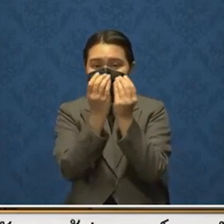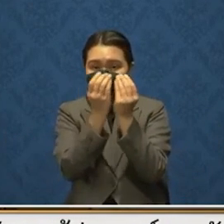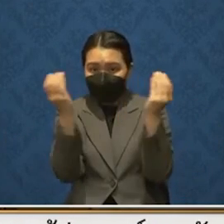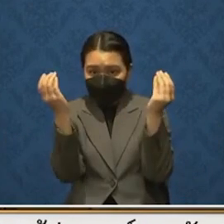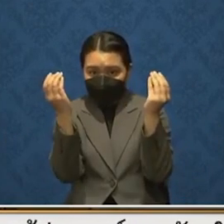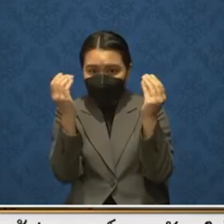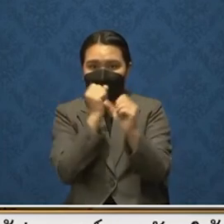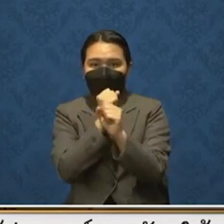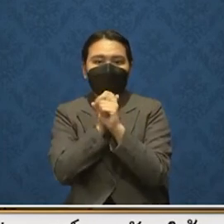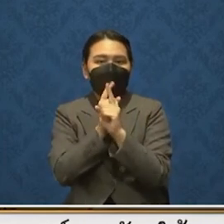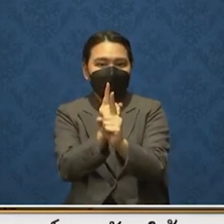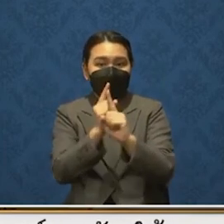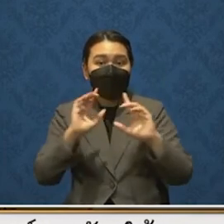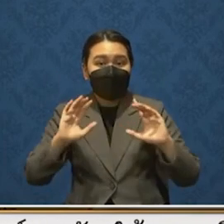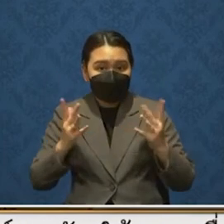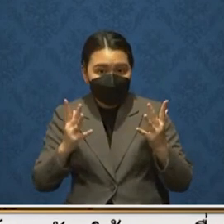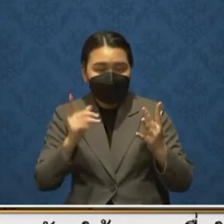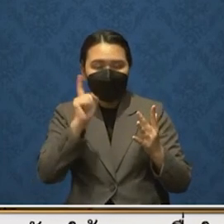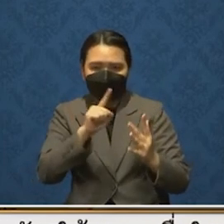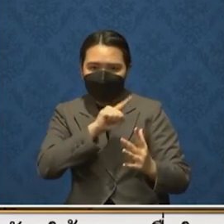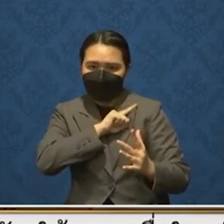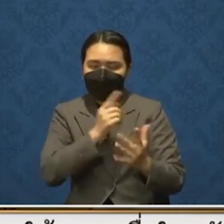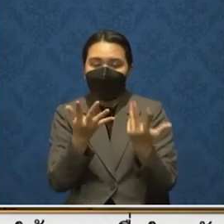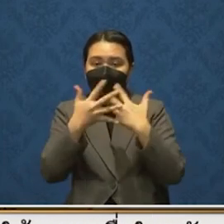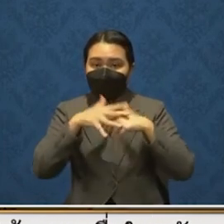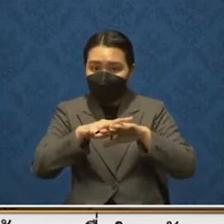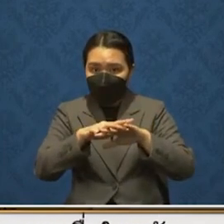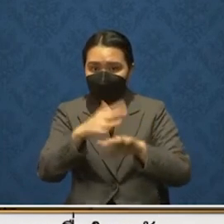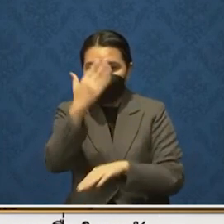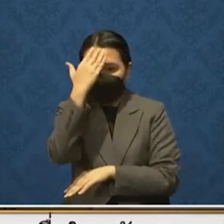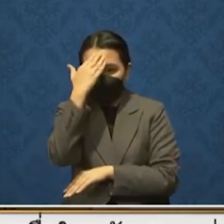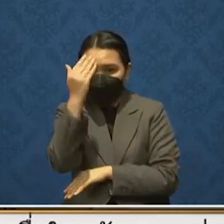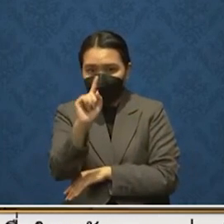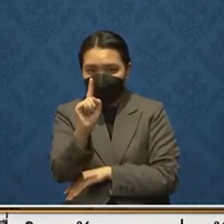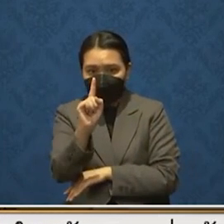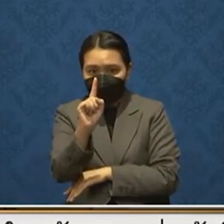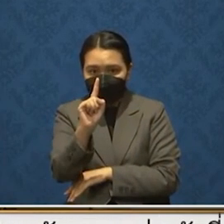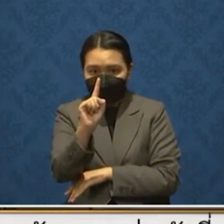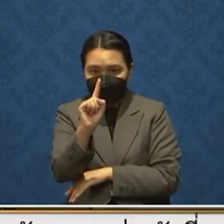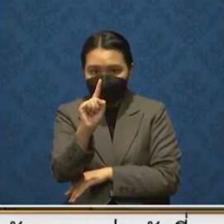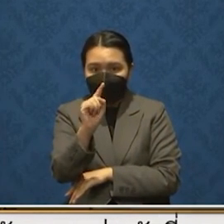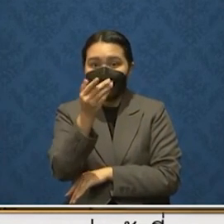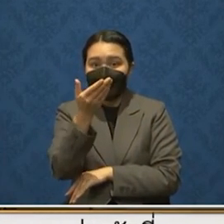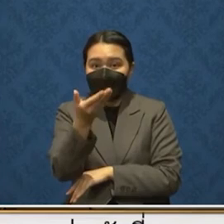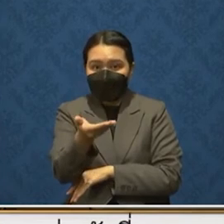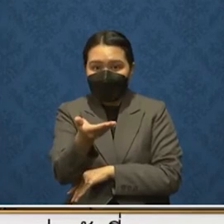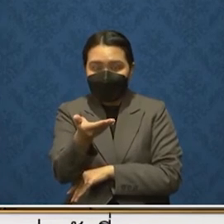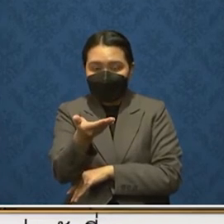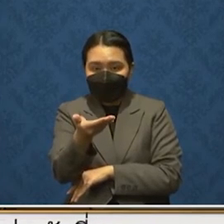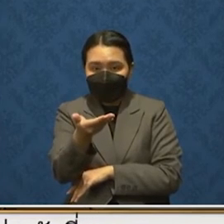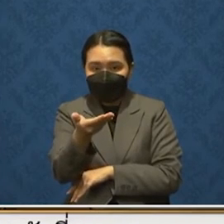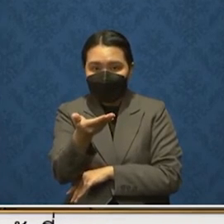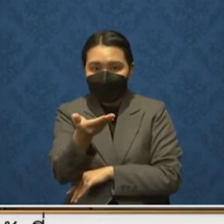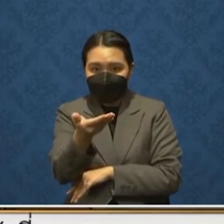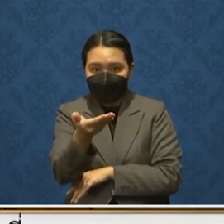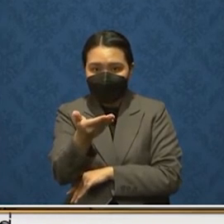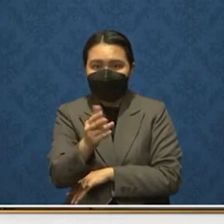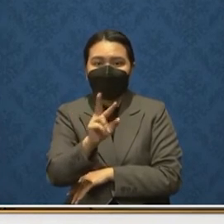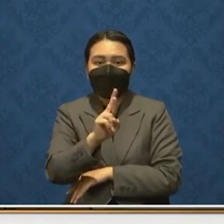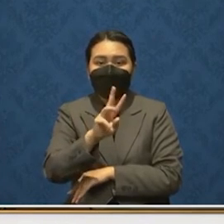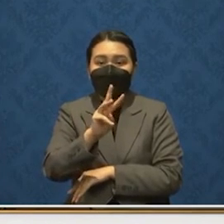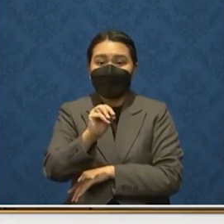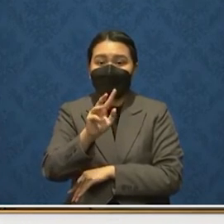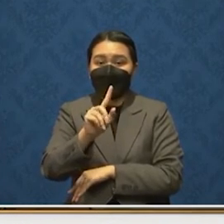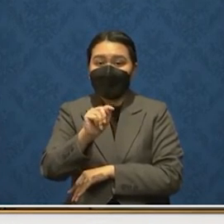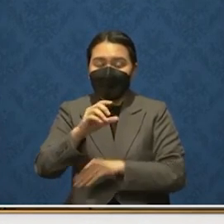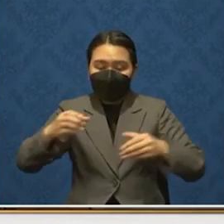ของคุประยตด้วย Hulkฎ่จะตองรบอีกชอบนะครับคุณเป็นขณะัฐมริตีชุดเดีย